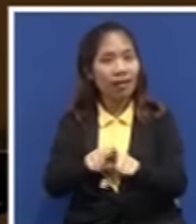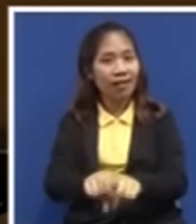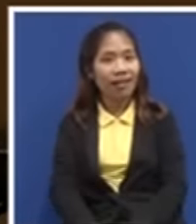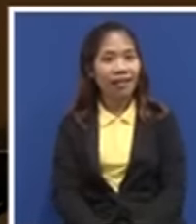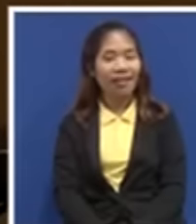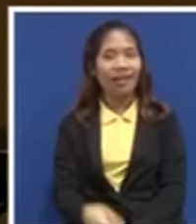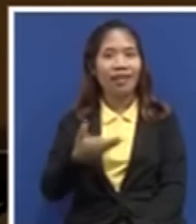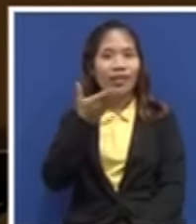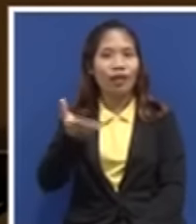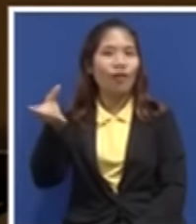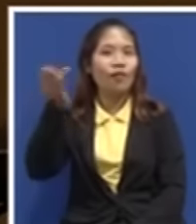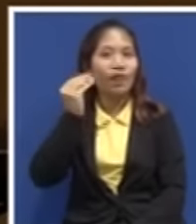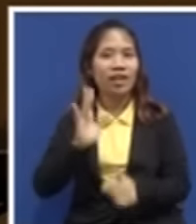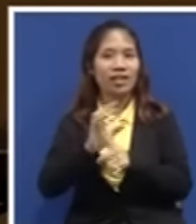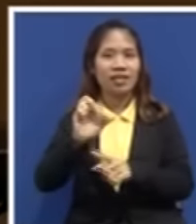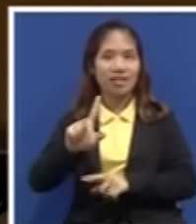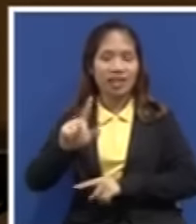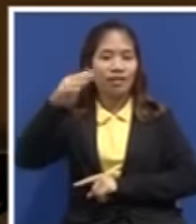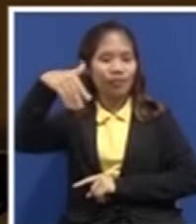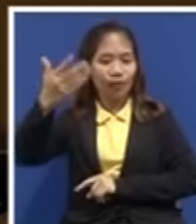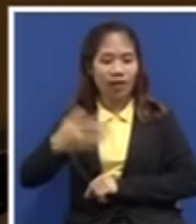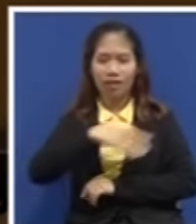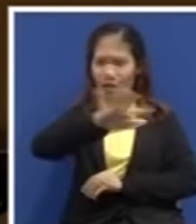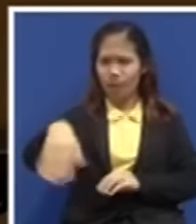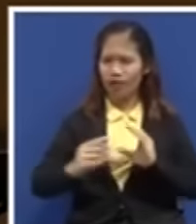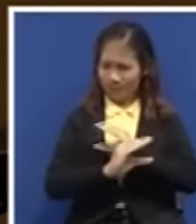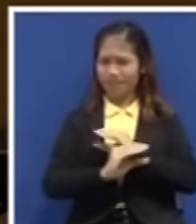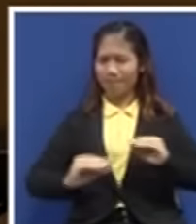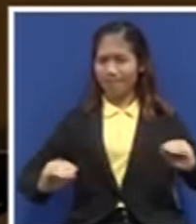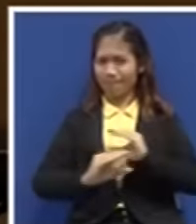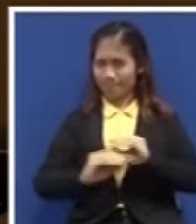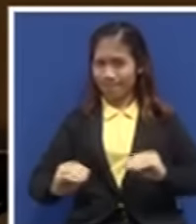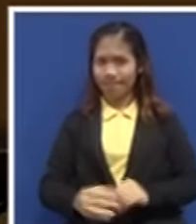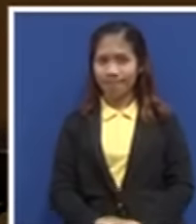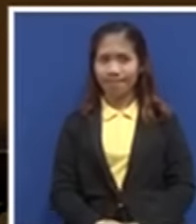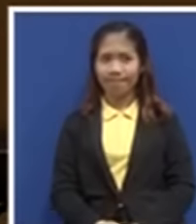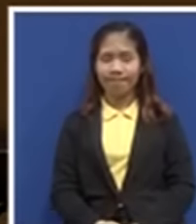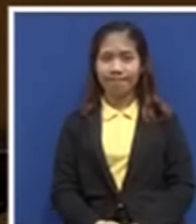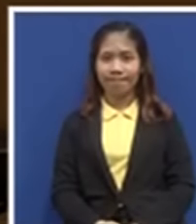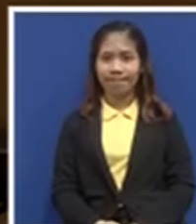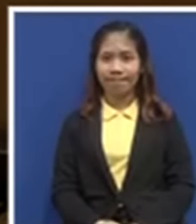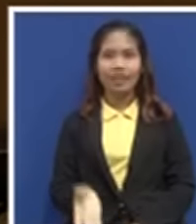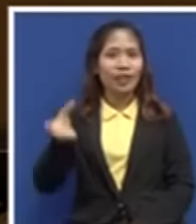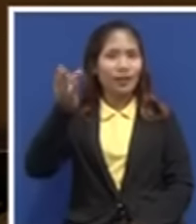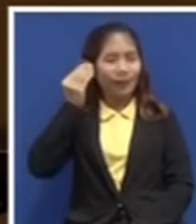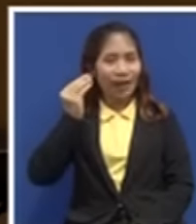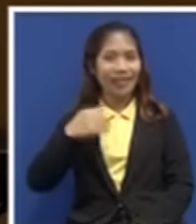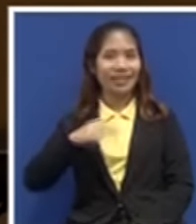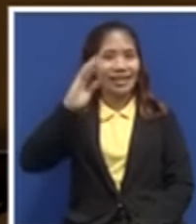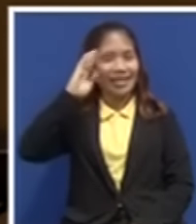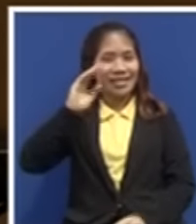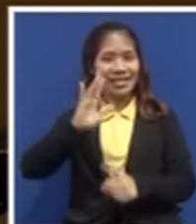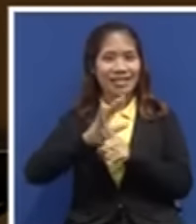ขอฟังท่านเสรีก่อนทุกท่านอยู่ในความสงบนะครับ ท่านครับขอบพระคุณครับ ฟังท่านเสรี